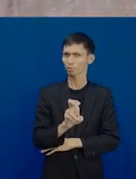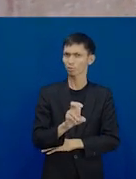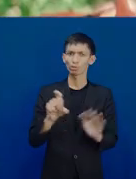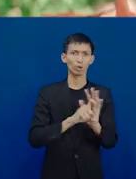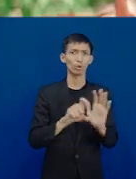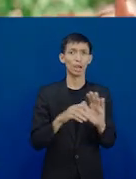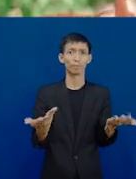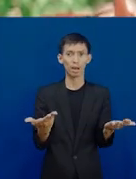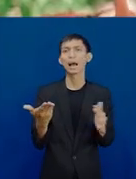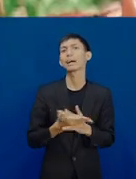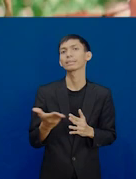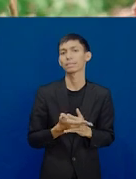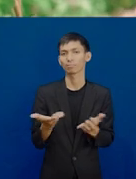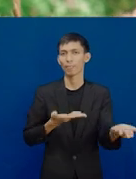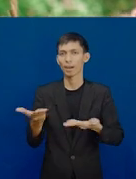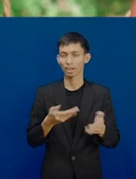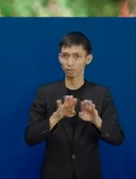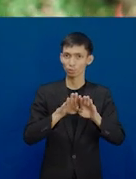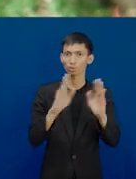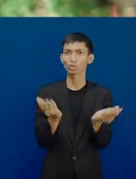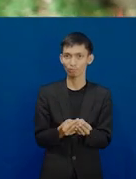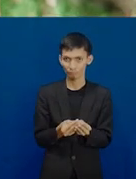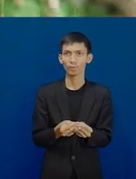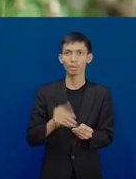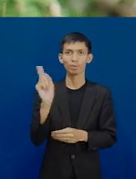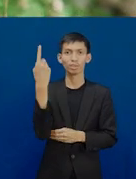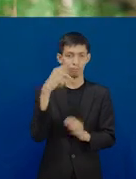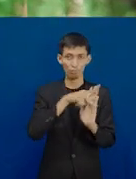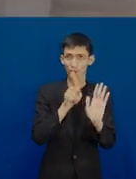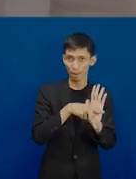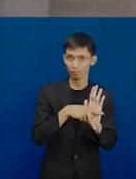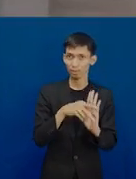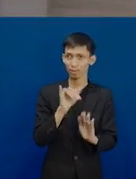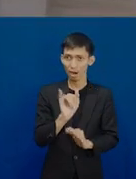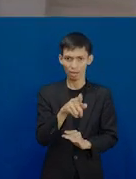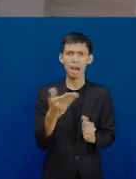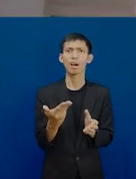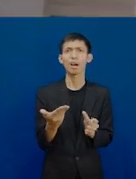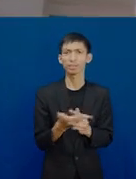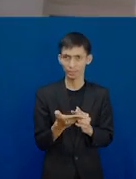penyandang disabilitas, terlebih dalam mengakses layanan publik dan program pemerintah.